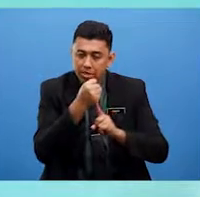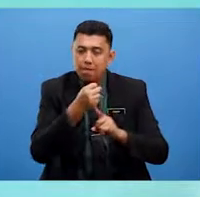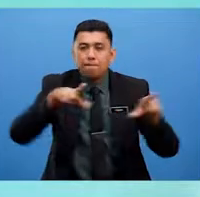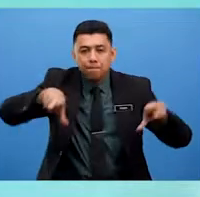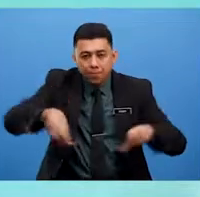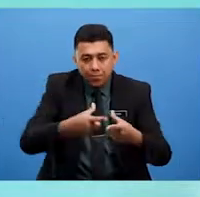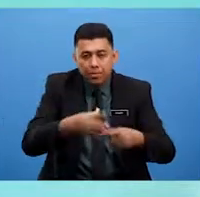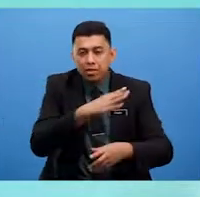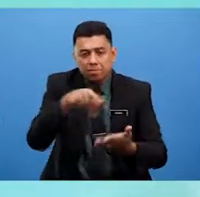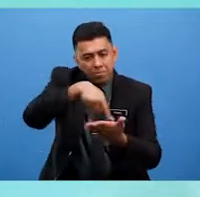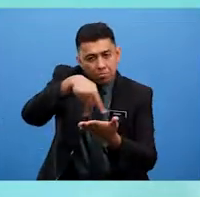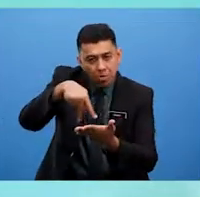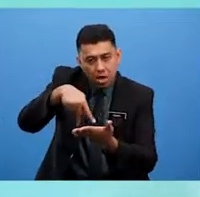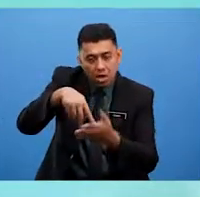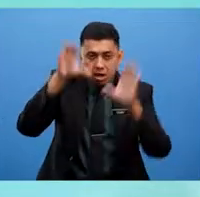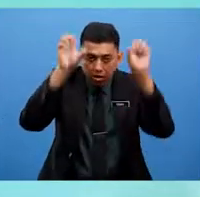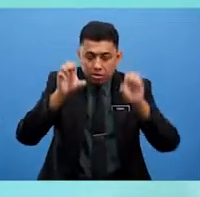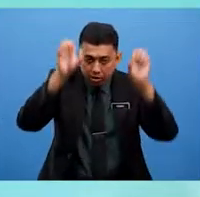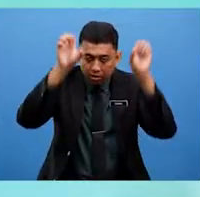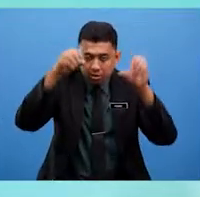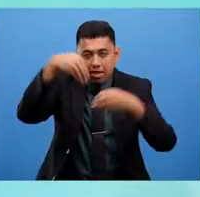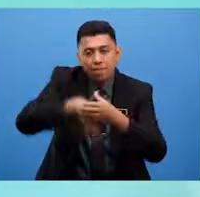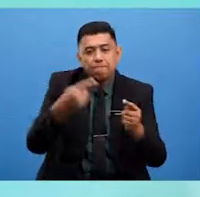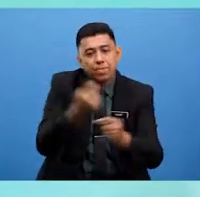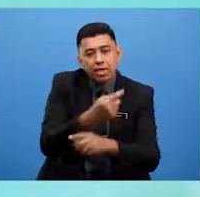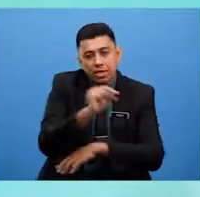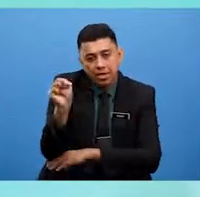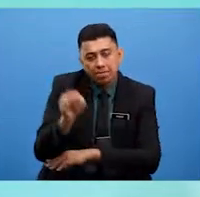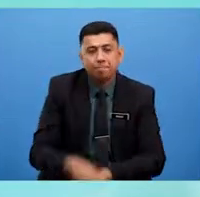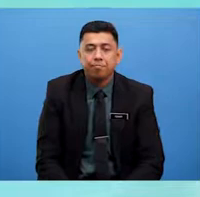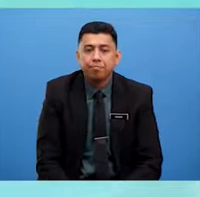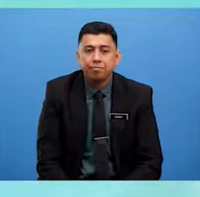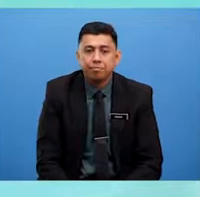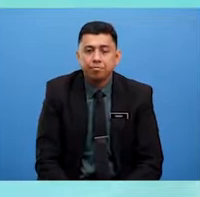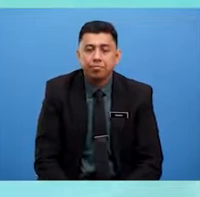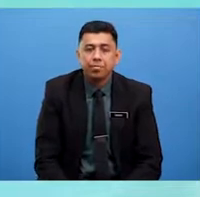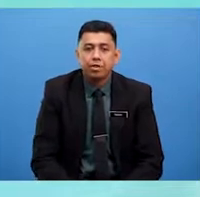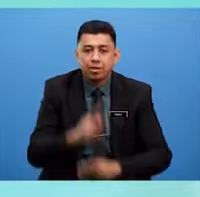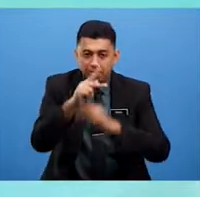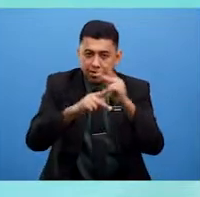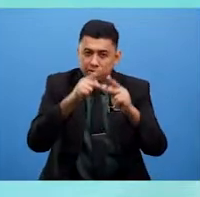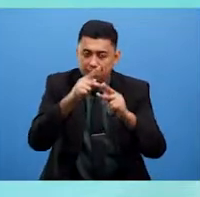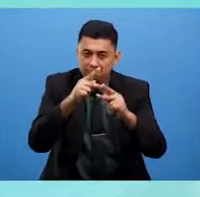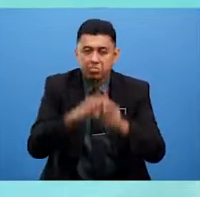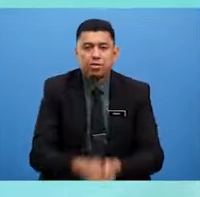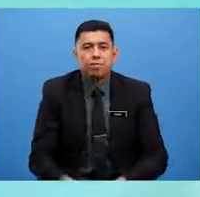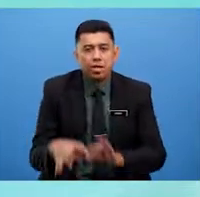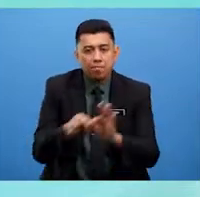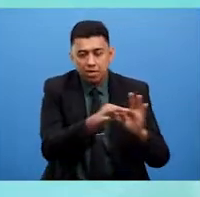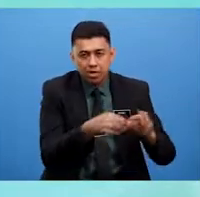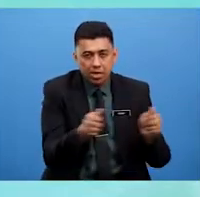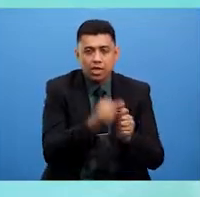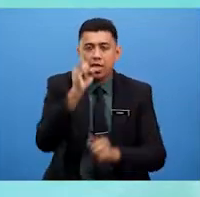atau persembahan atlet dalam sesuatu pertandingan. Prestasi atlet berkait rapat dengan intensiti